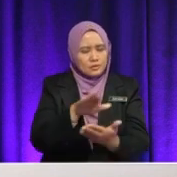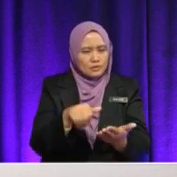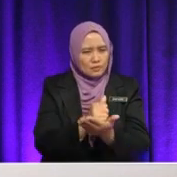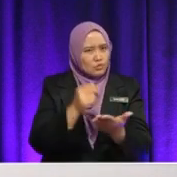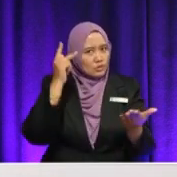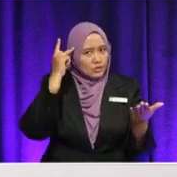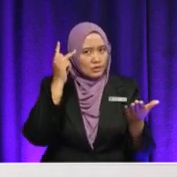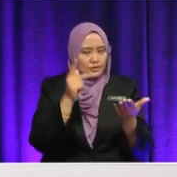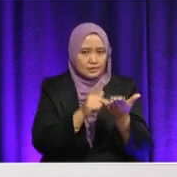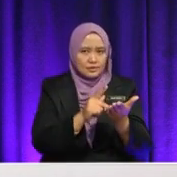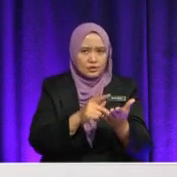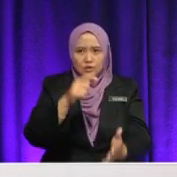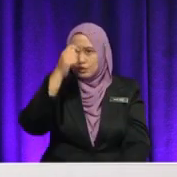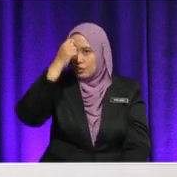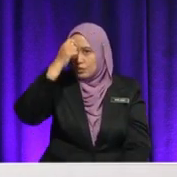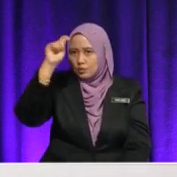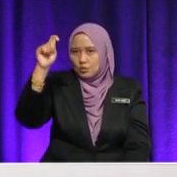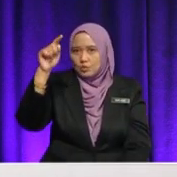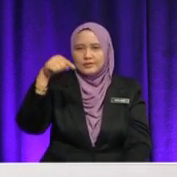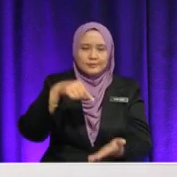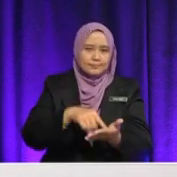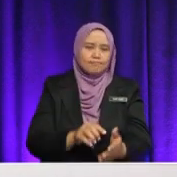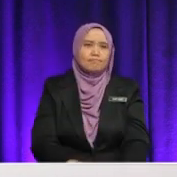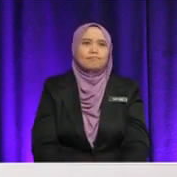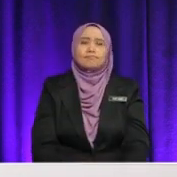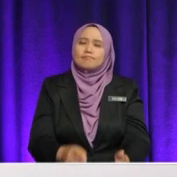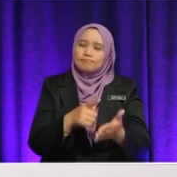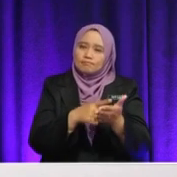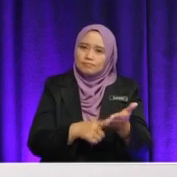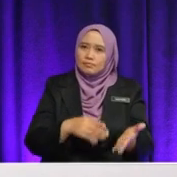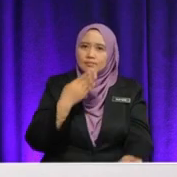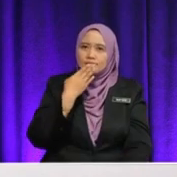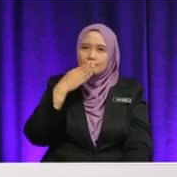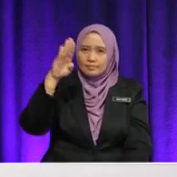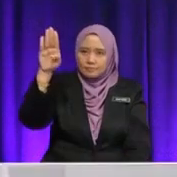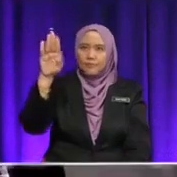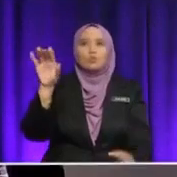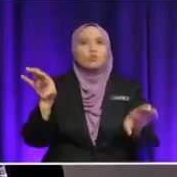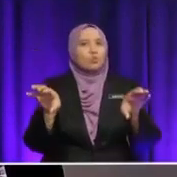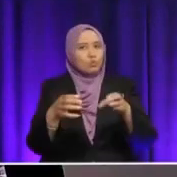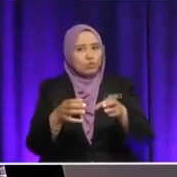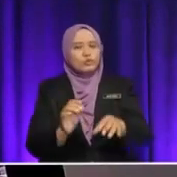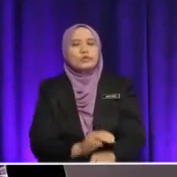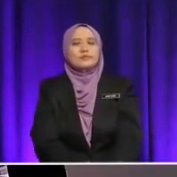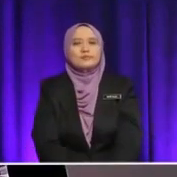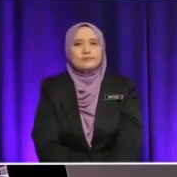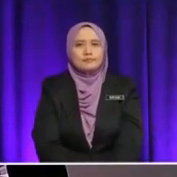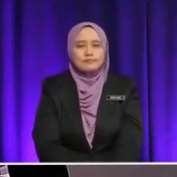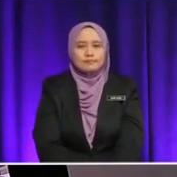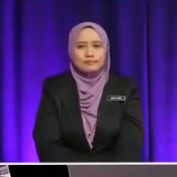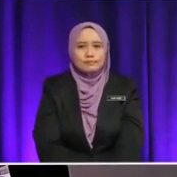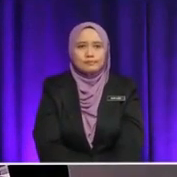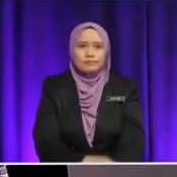jadi kita lihat aku-nya toko Abdurrahman lakukan ke dalam proses Bagaimana rundingan sebelum finally Um pertama